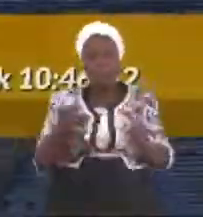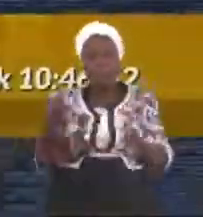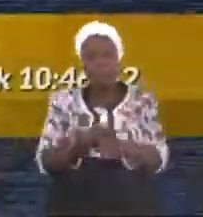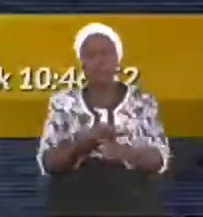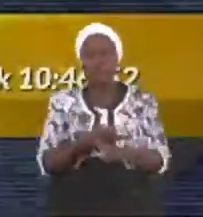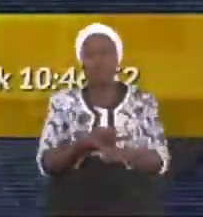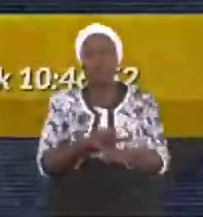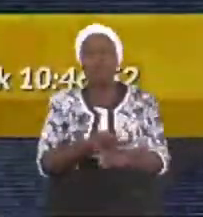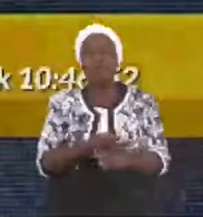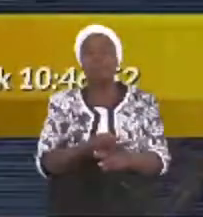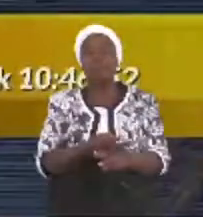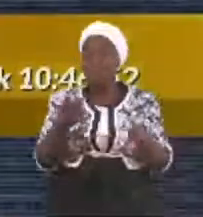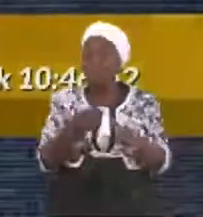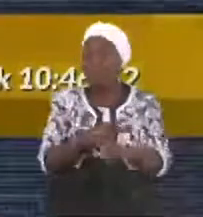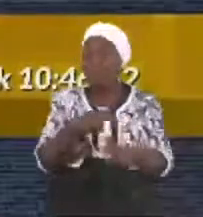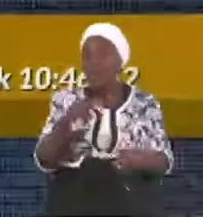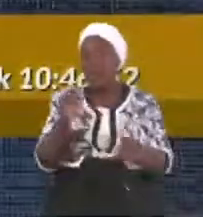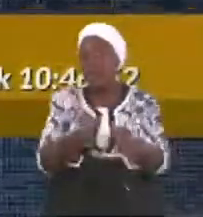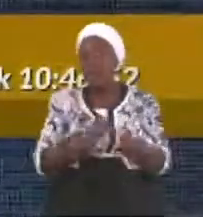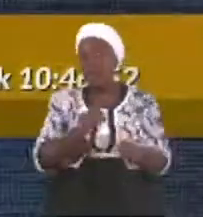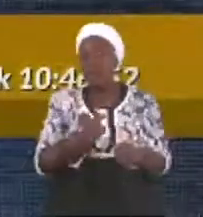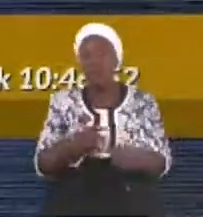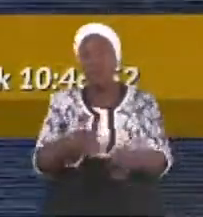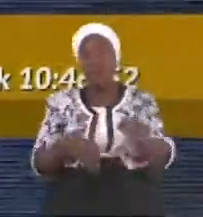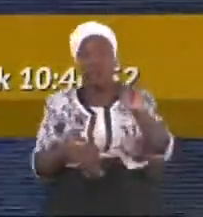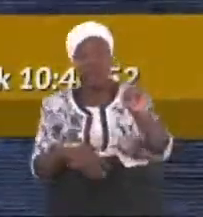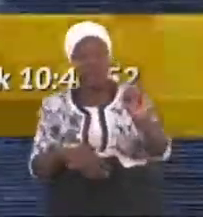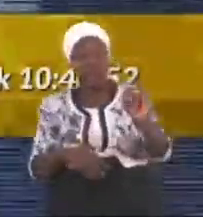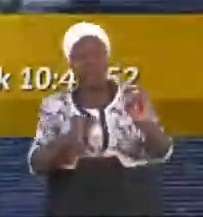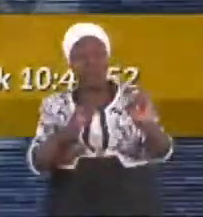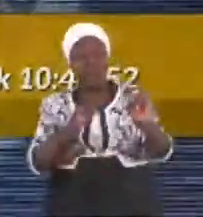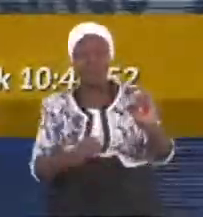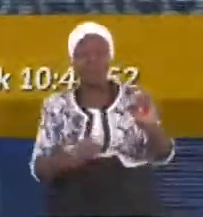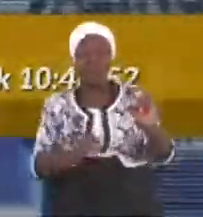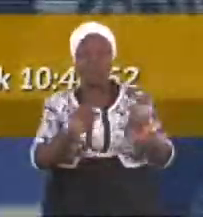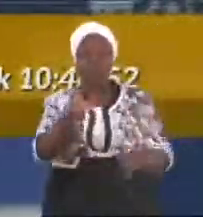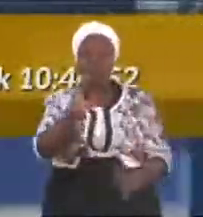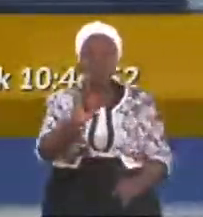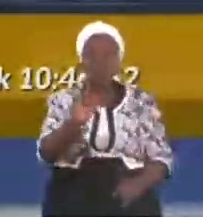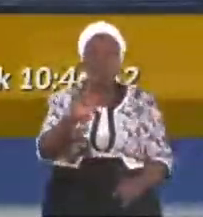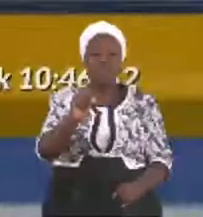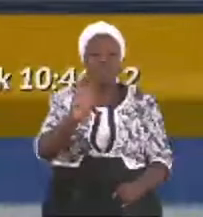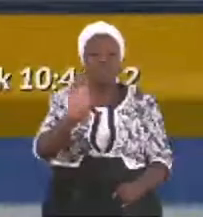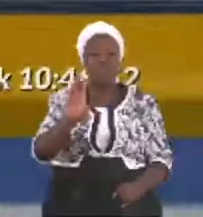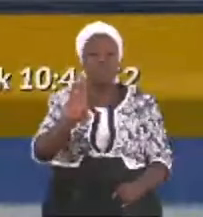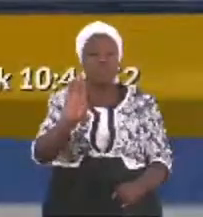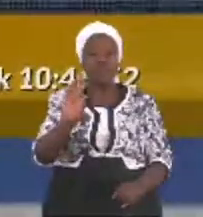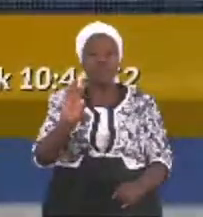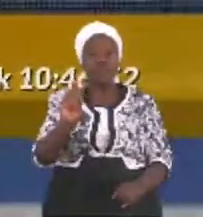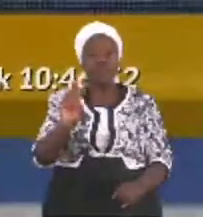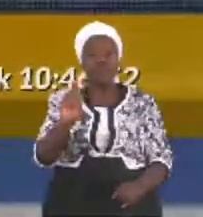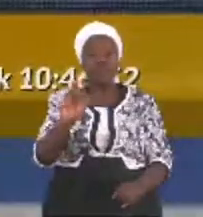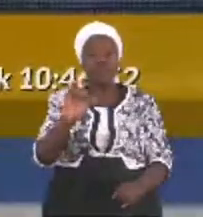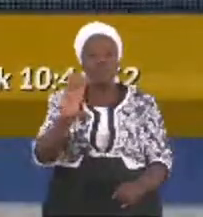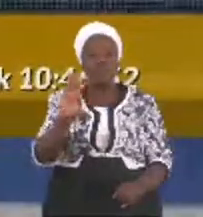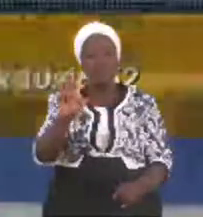M. Le M, c'est les manifestations de miséricorde multipliées. Le I, l'impartition incroyable